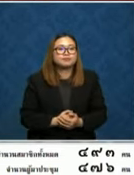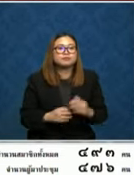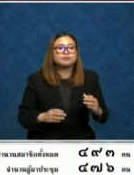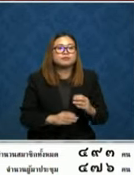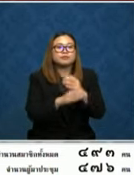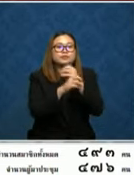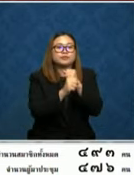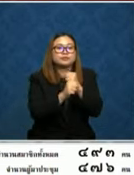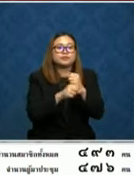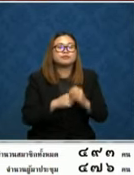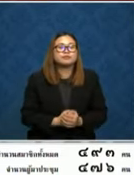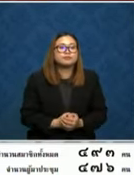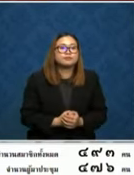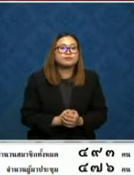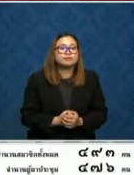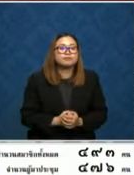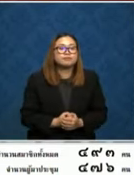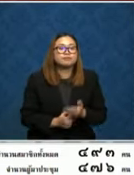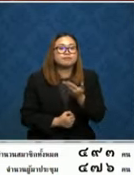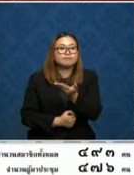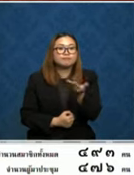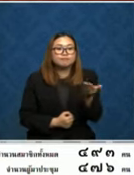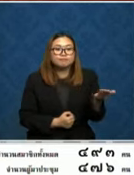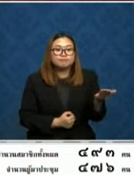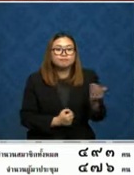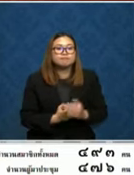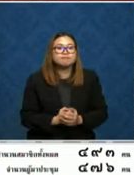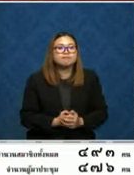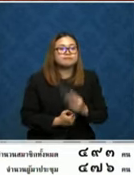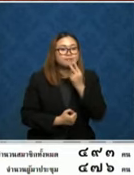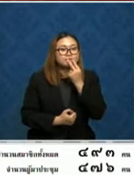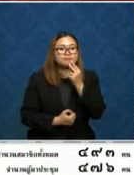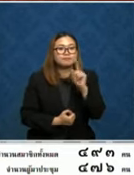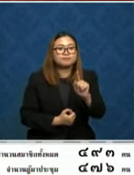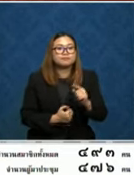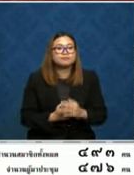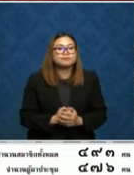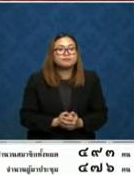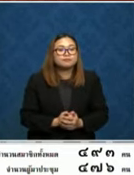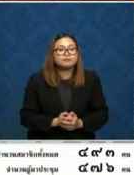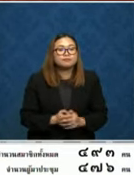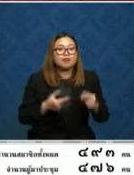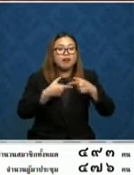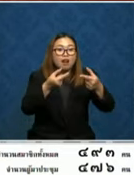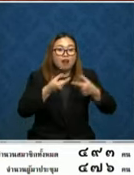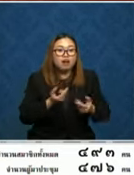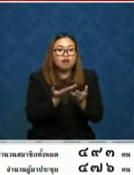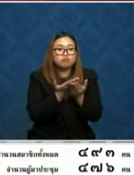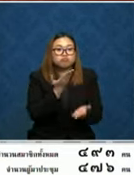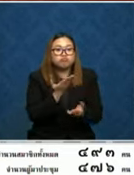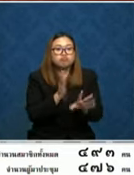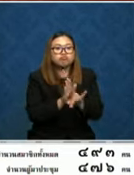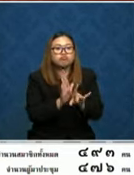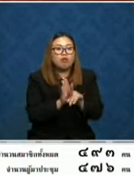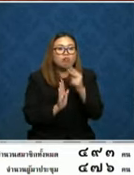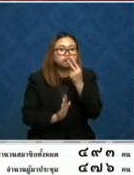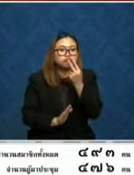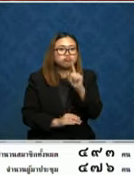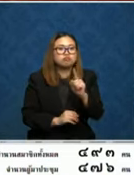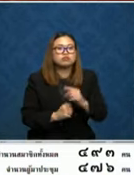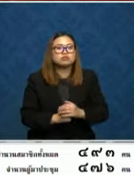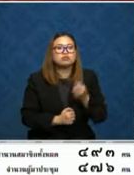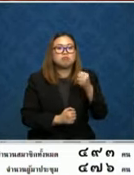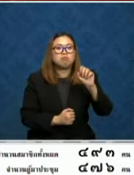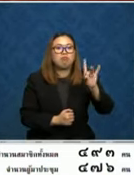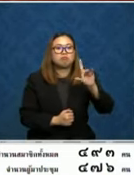คือไม่เจอรายการอะไรที่จะตอบโจทย์เลยนะครับกลับไปเจออะไรนะครับผมอ่านดูในรายงานหน้าสุดท้ายเลยนะครับไปเจอเมกะพอร์ตอินิชิทีฟ18ล้าน